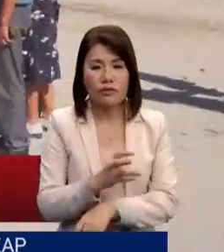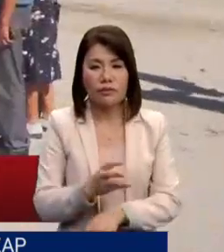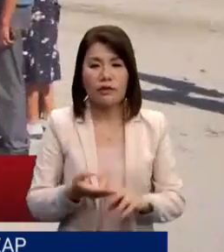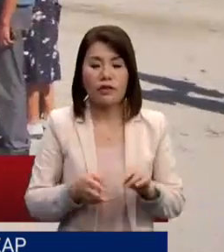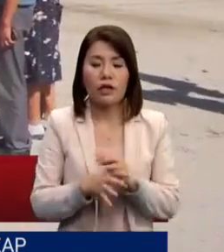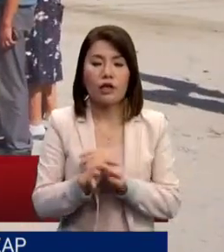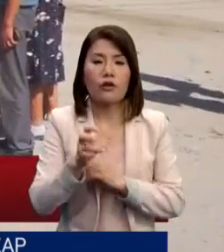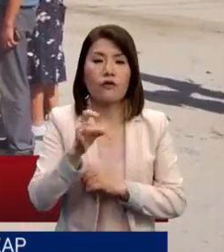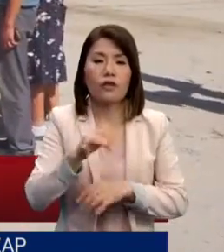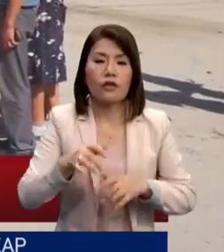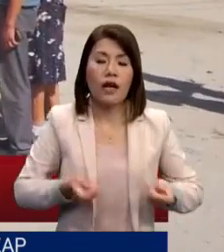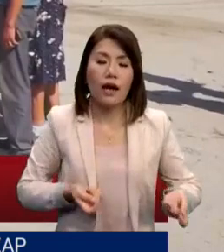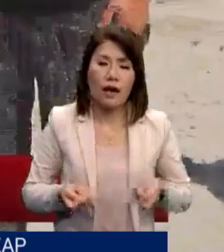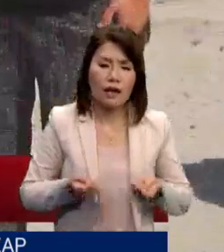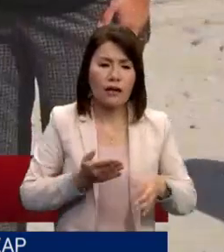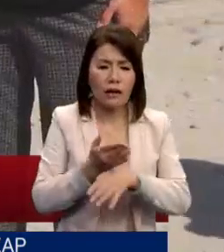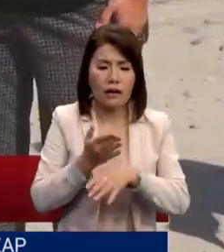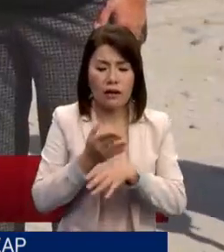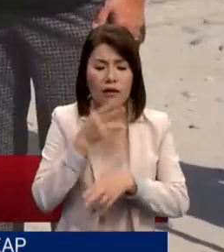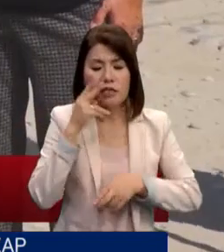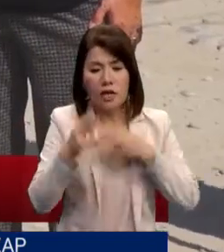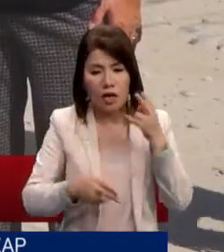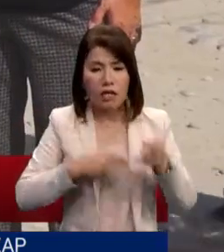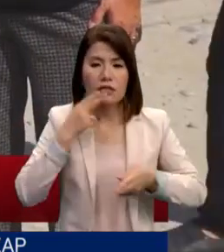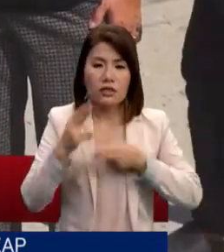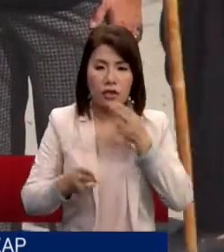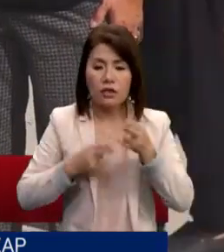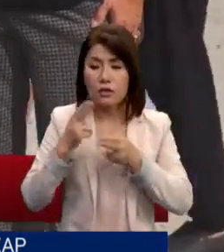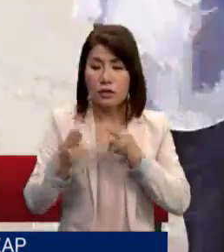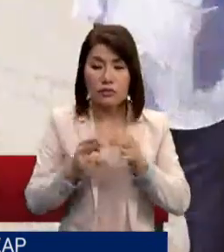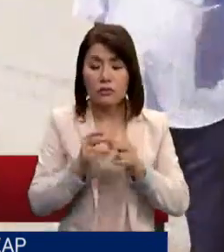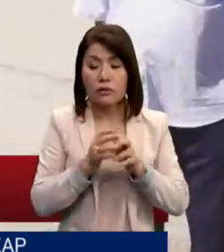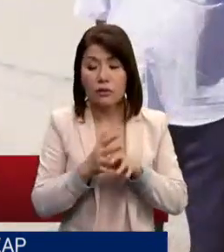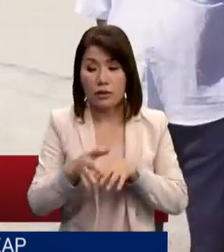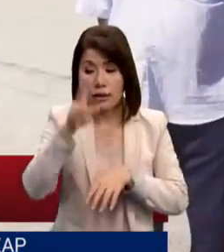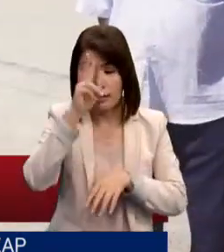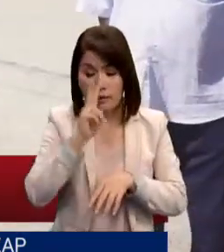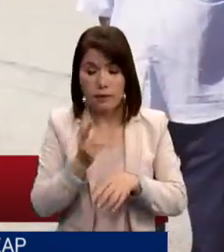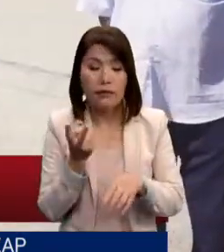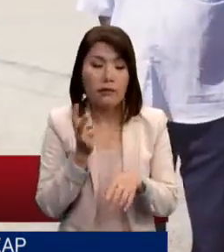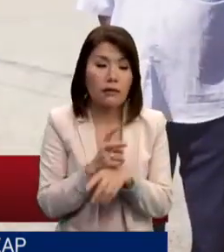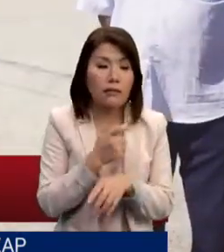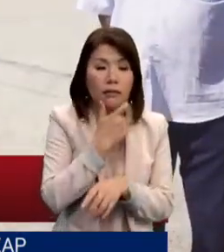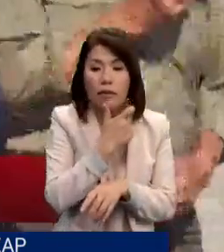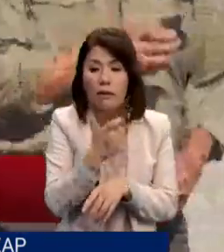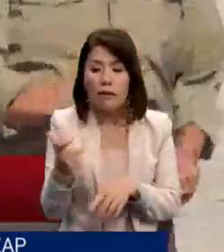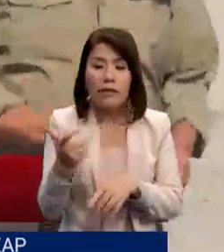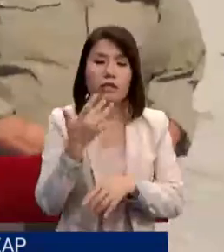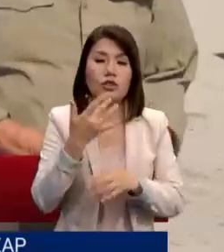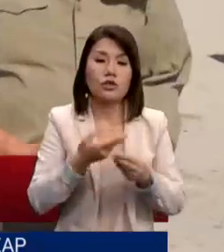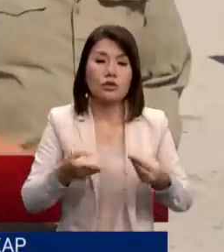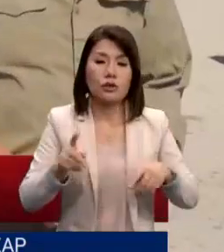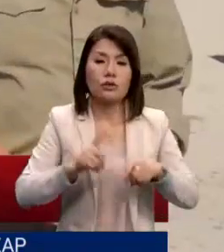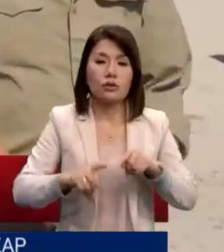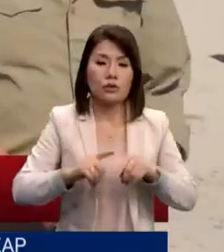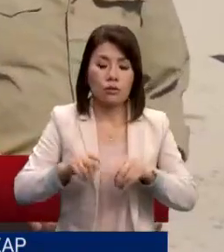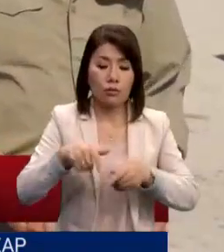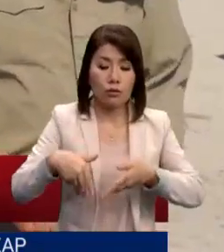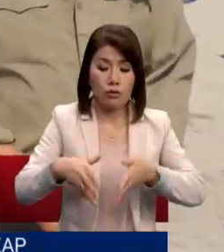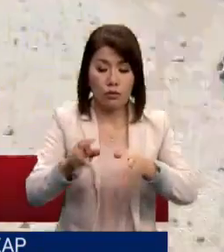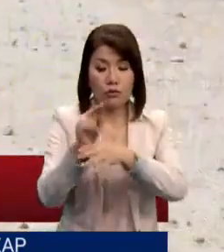Жұрт жергілікті әкімдік есігін әбден тоздырыпты. Шағым жиілеген соң 2 ай бұрын әкімнің өзі келіп кеткен. Күзде көше тақтайдай тегіс болады деп уәде